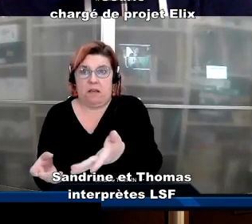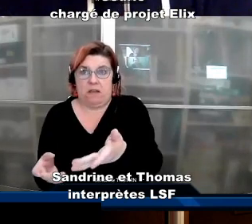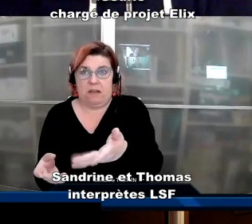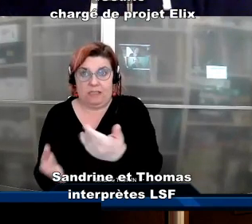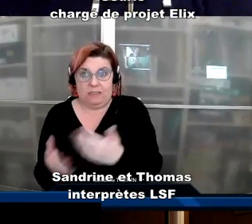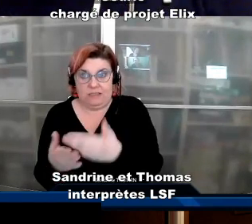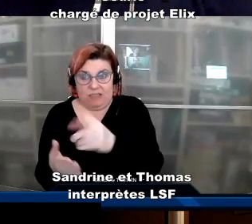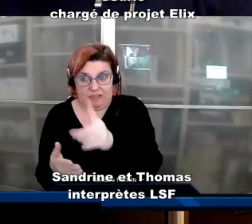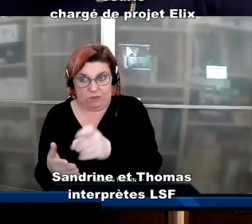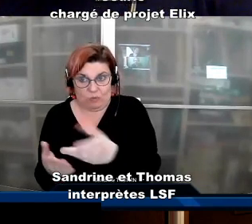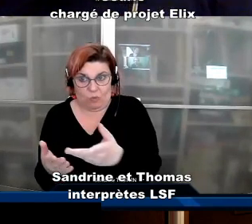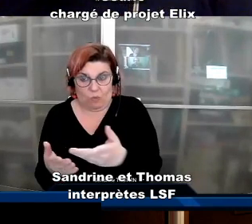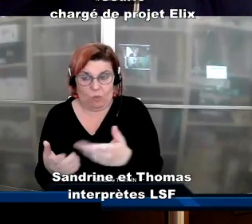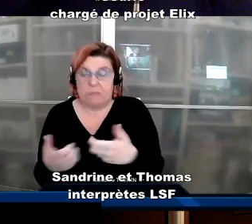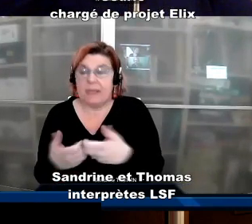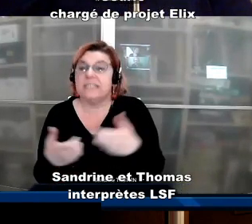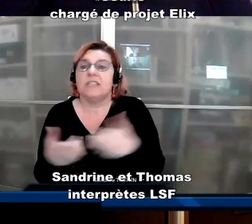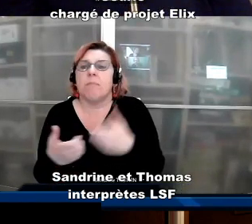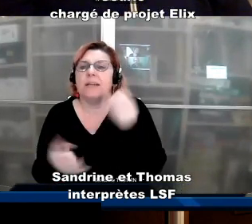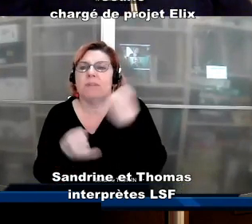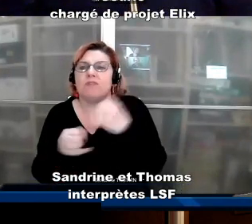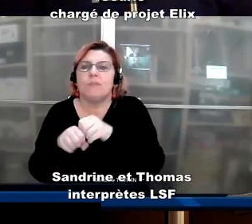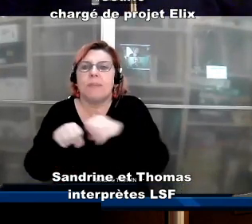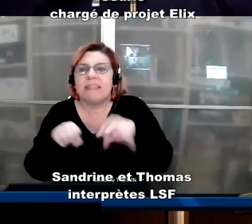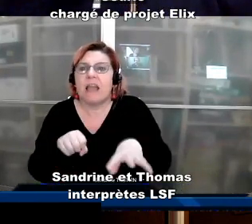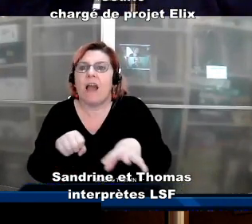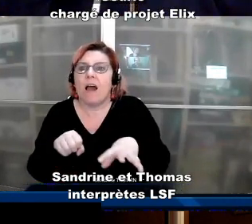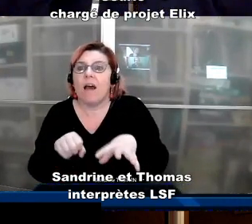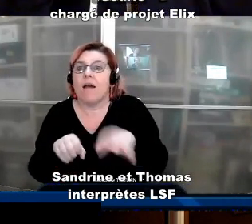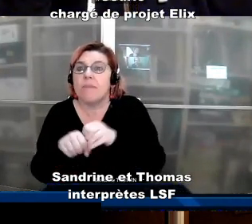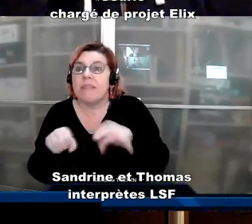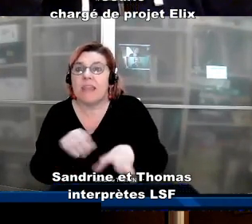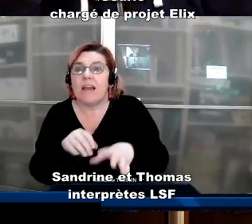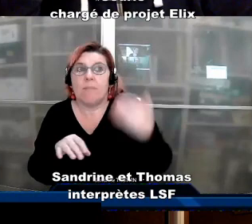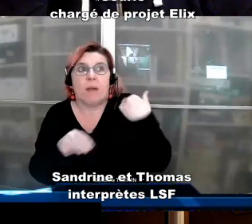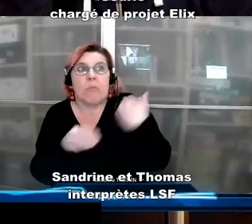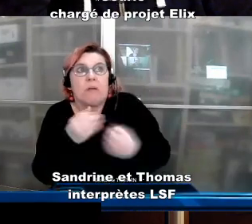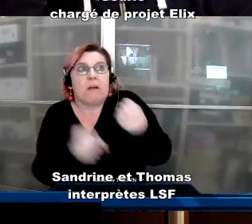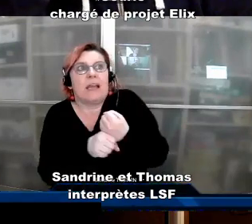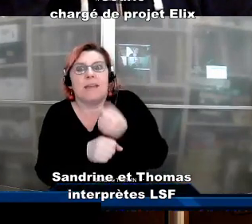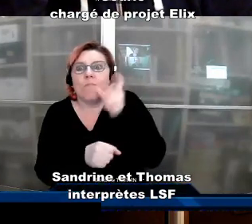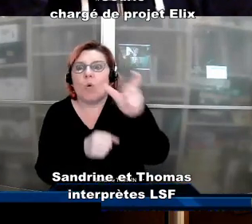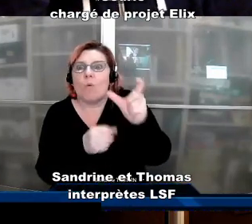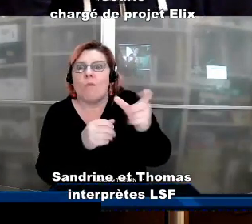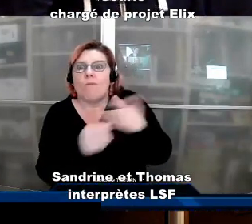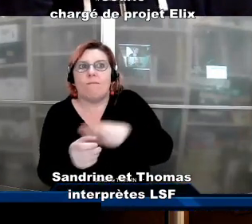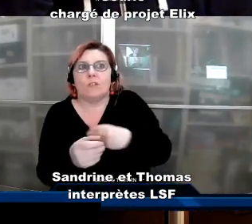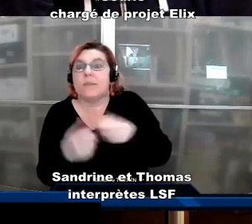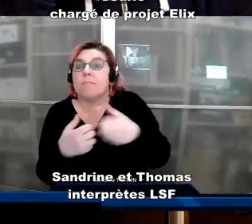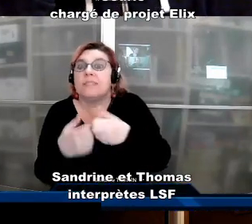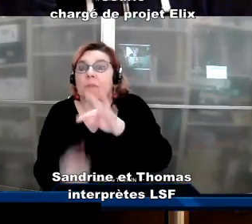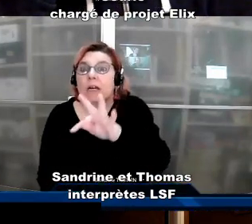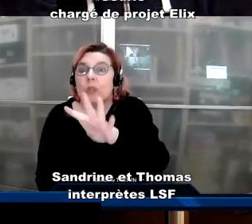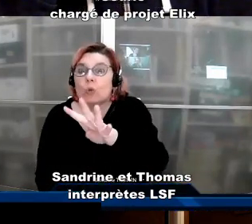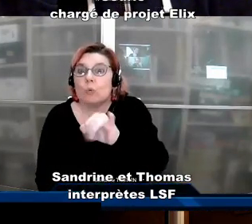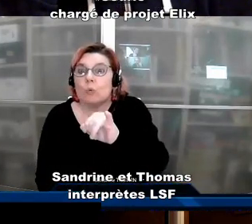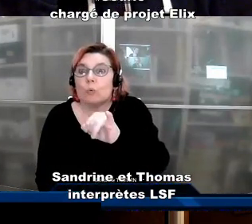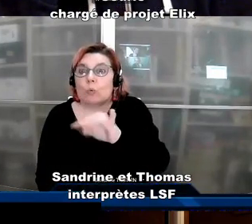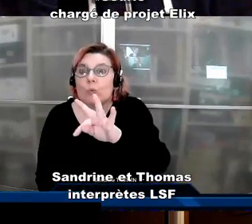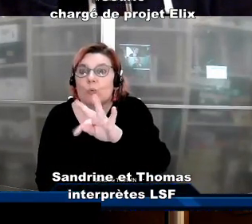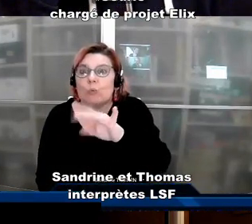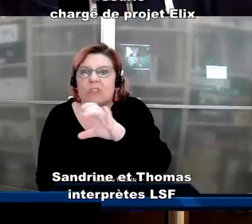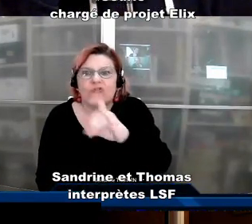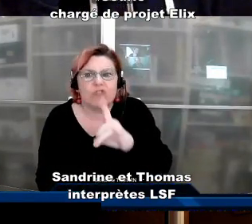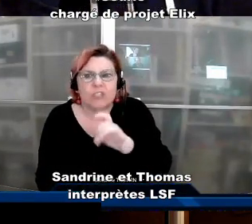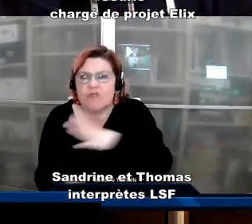à des supports médias qui sont récents, par rapport à la LSF Twitch, par exemple, le signe, je me souviens plus ce que c'est comme